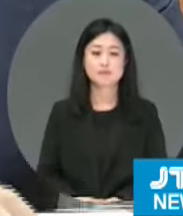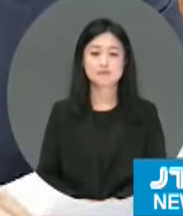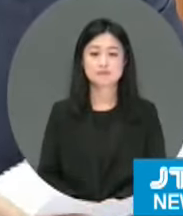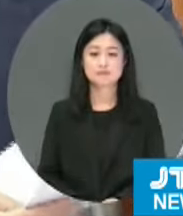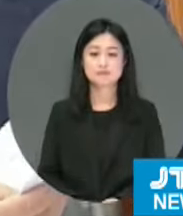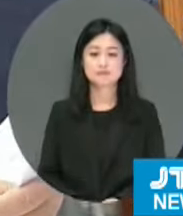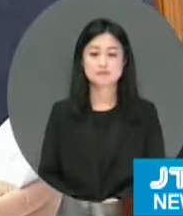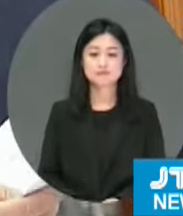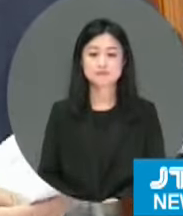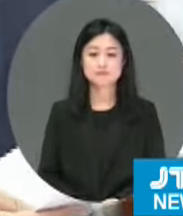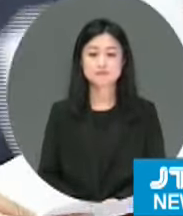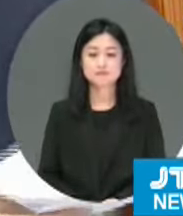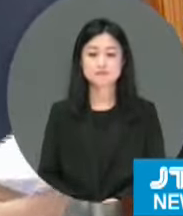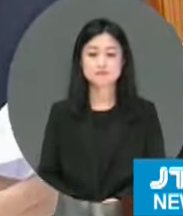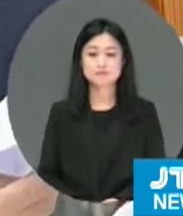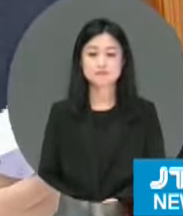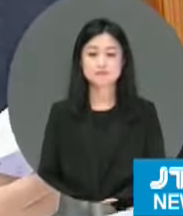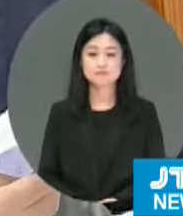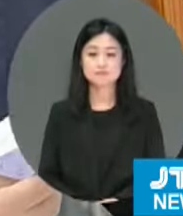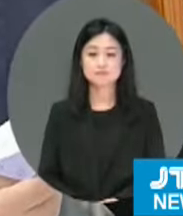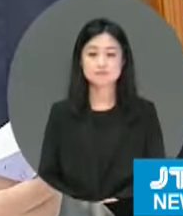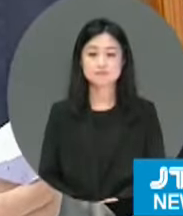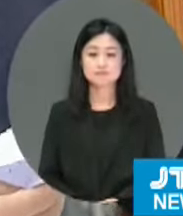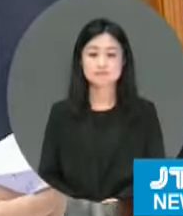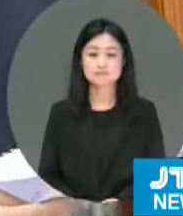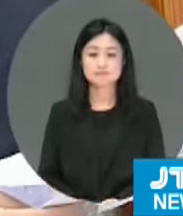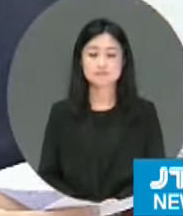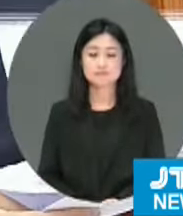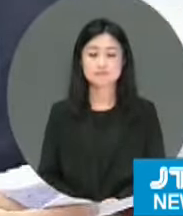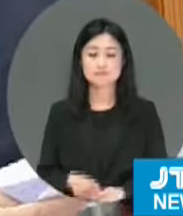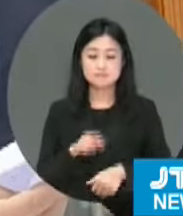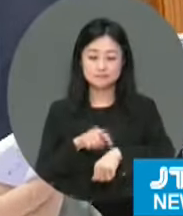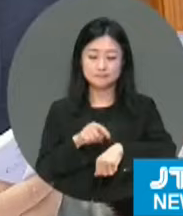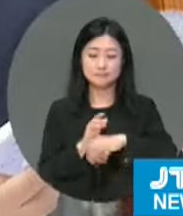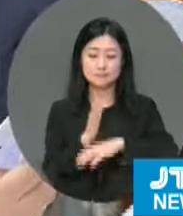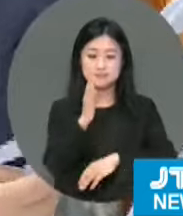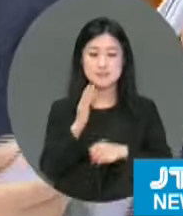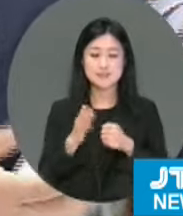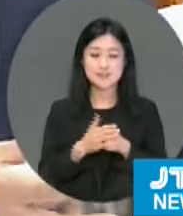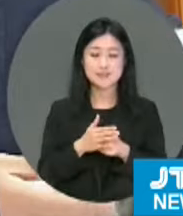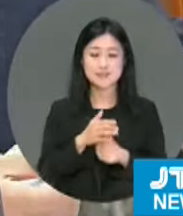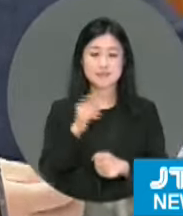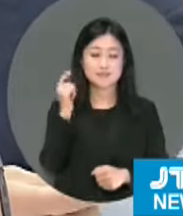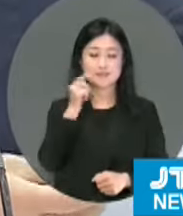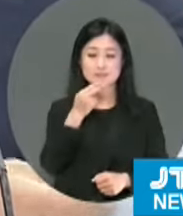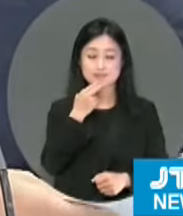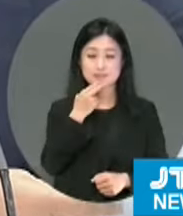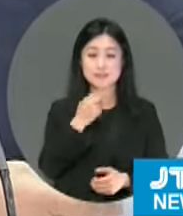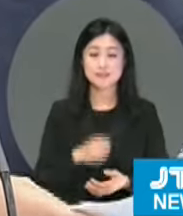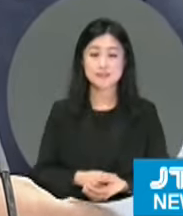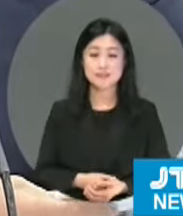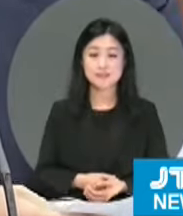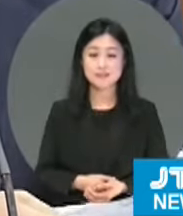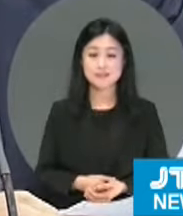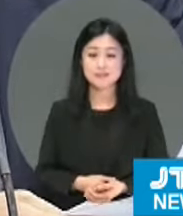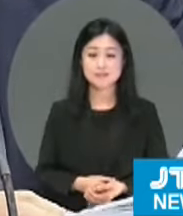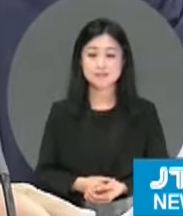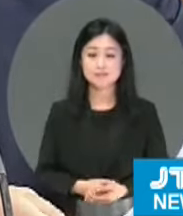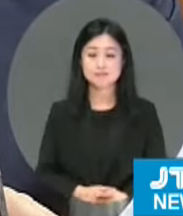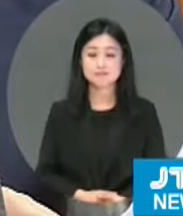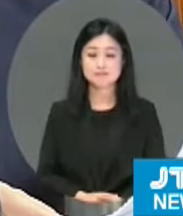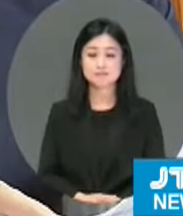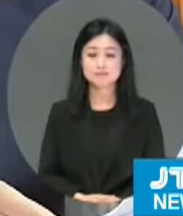상설일 때도 지금 이 사업이 그 다른 화면 띄워줘 보세요. 상설했을 때 30조 그 보세요.